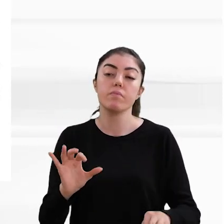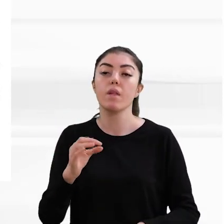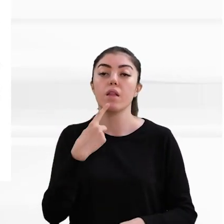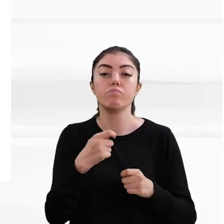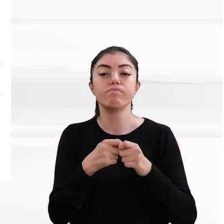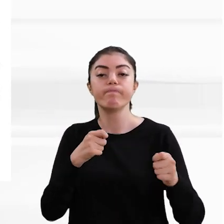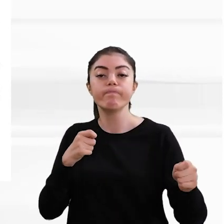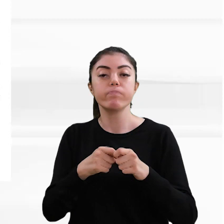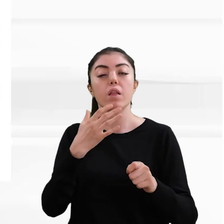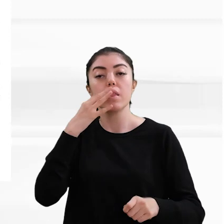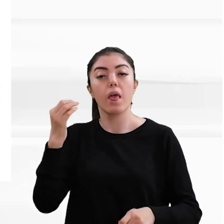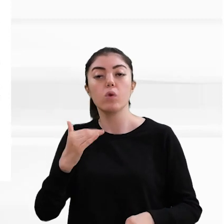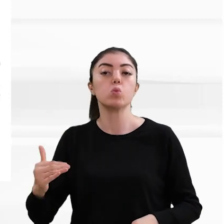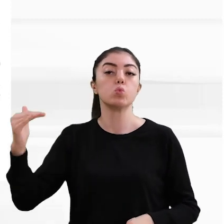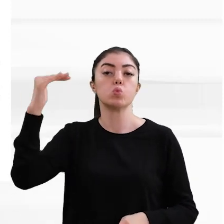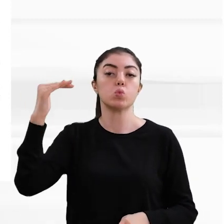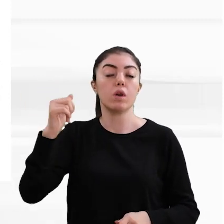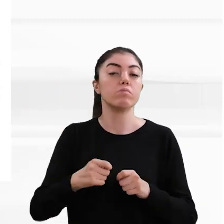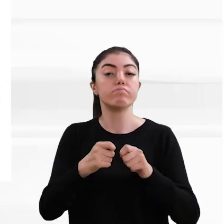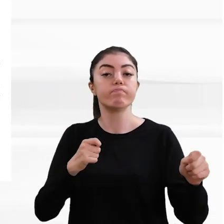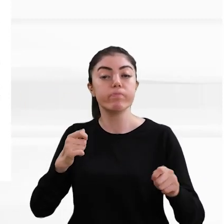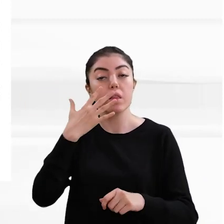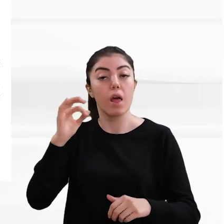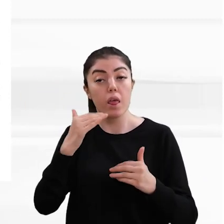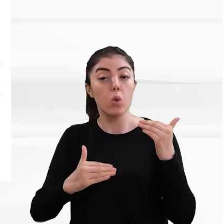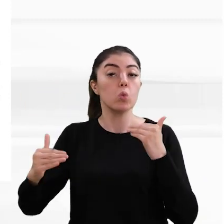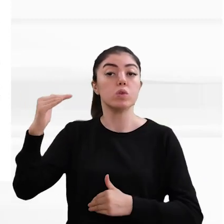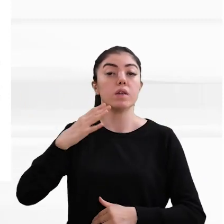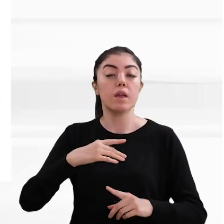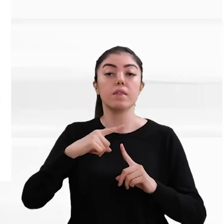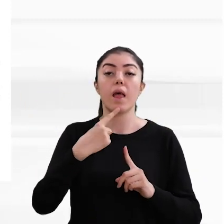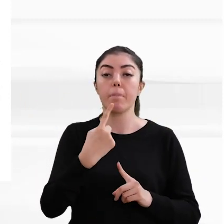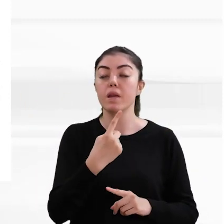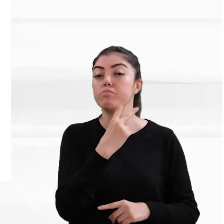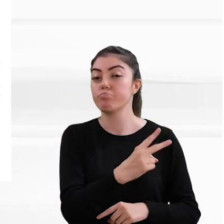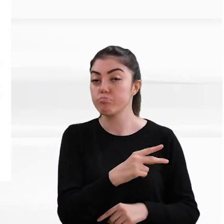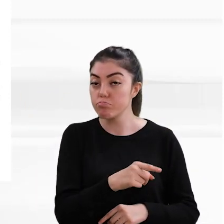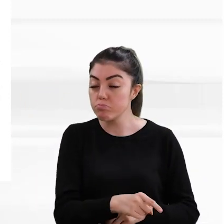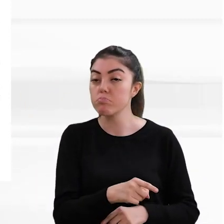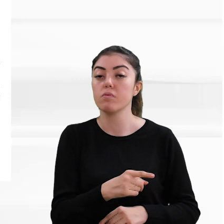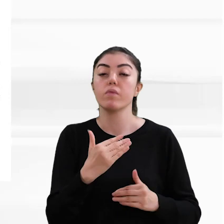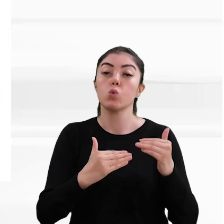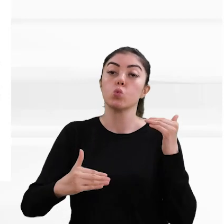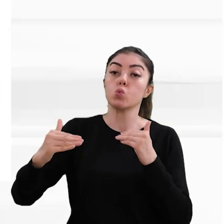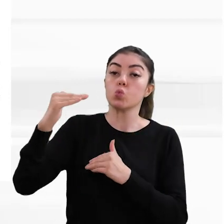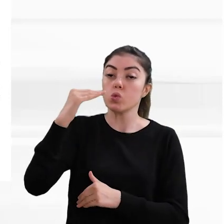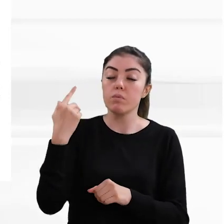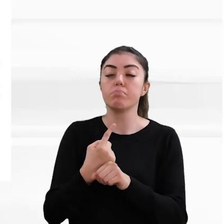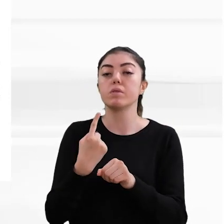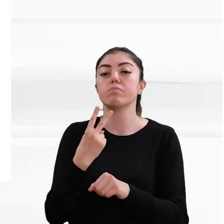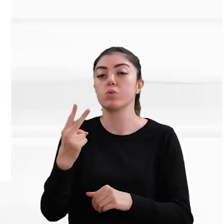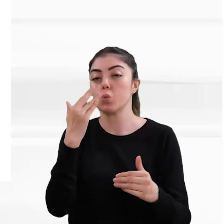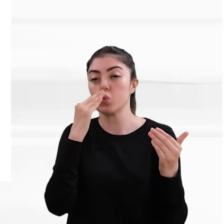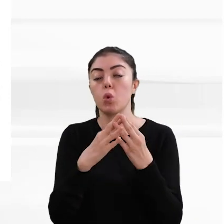potansiyeli yükseltilir. Yani gerilim değeri yükseltilir. Gerilim değerinin yükseltilmesi için T1